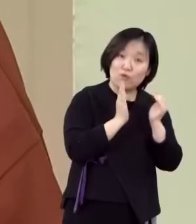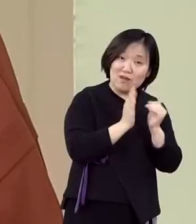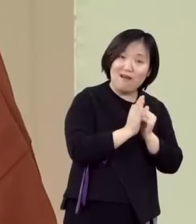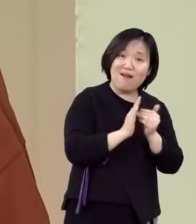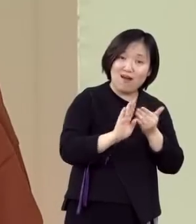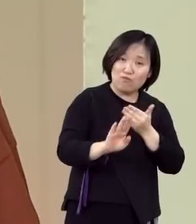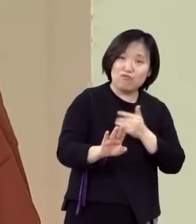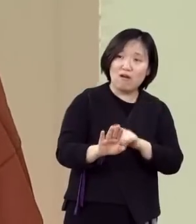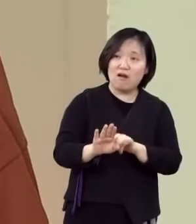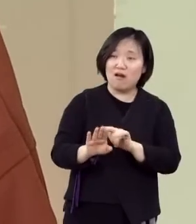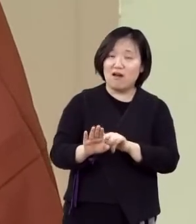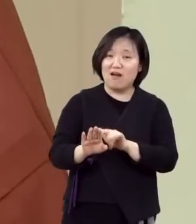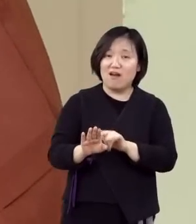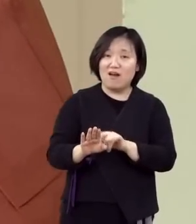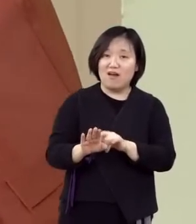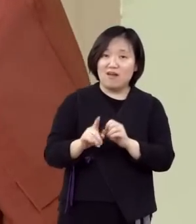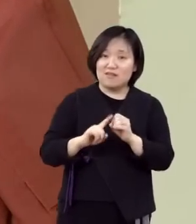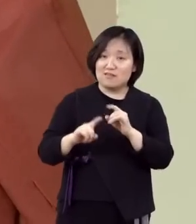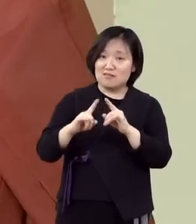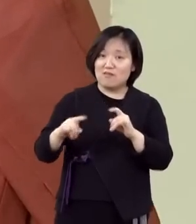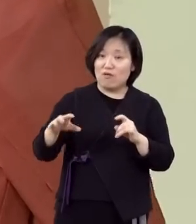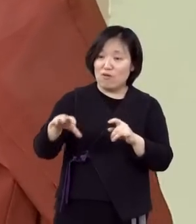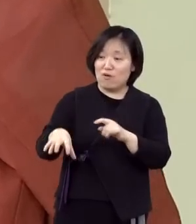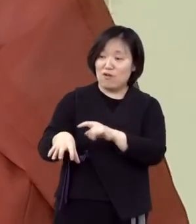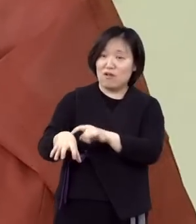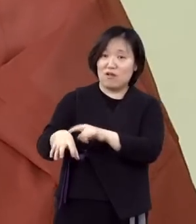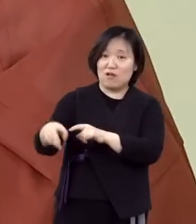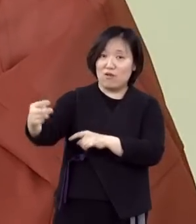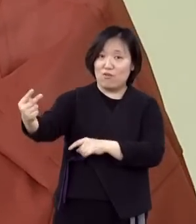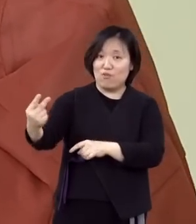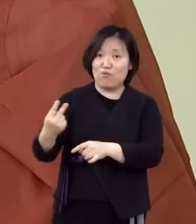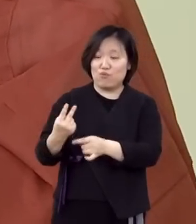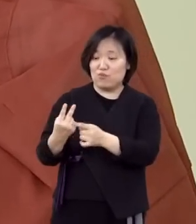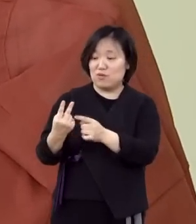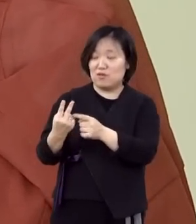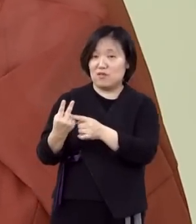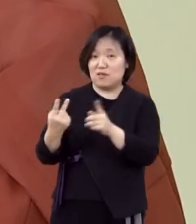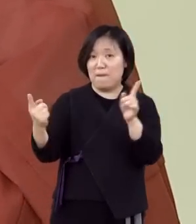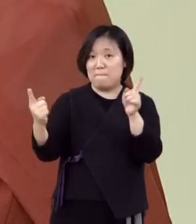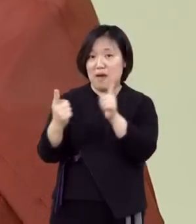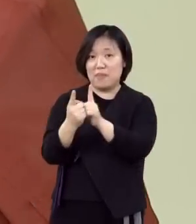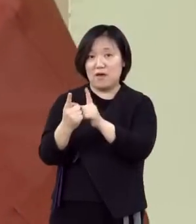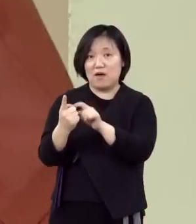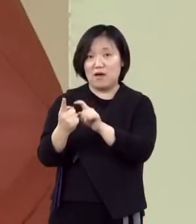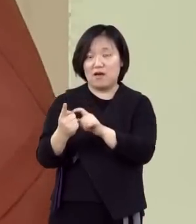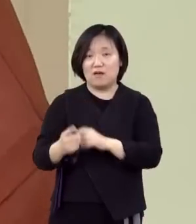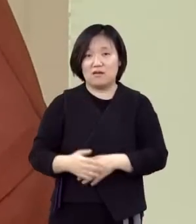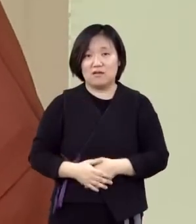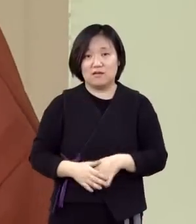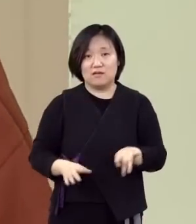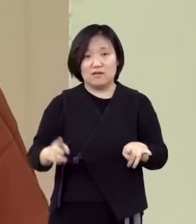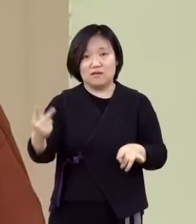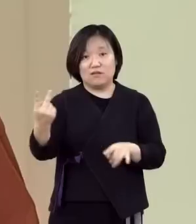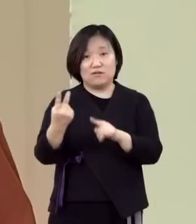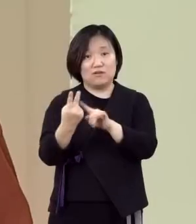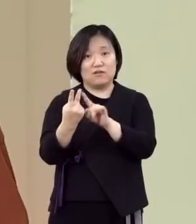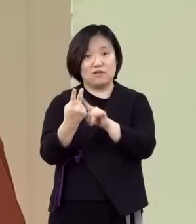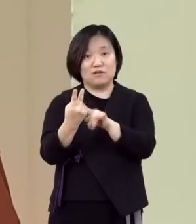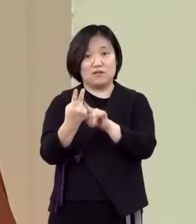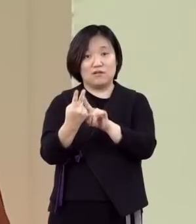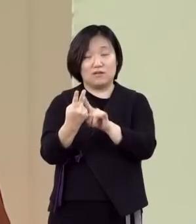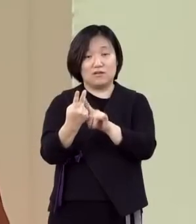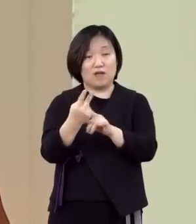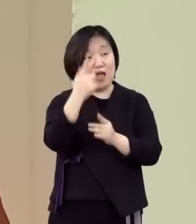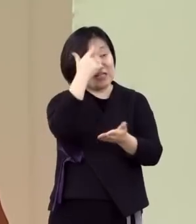그날스님은기도를마치고법당을지나가다가 두여자를만났습니다."스님, 저희가한가지여쭤봐도될까요?"그들